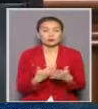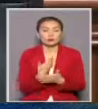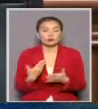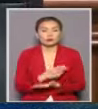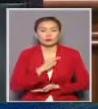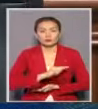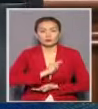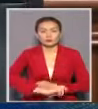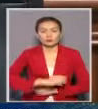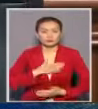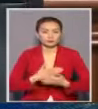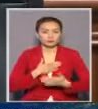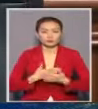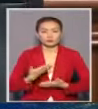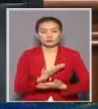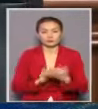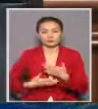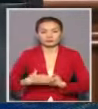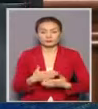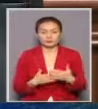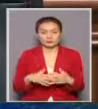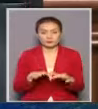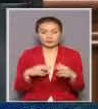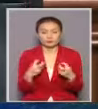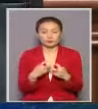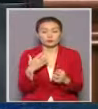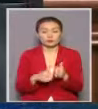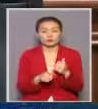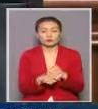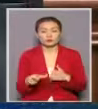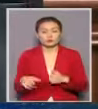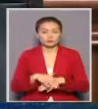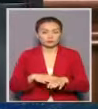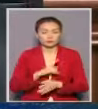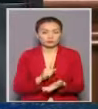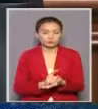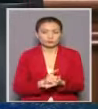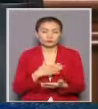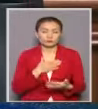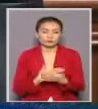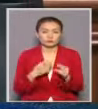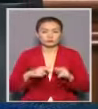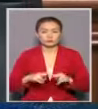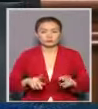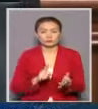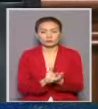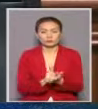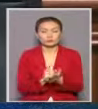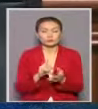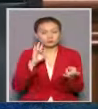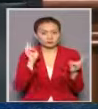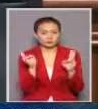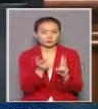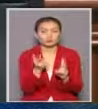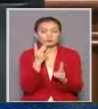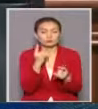информационной работы и активизация общественного потенциала Ассамблеи. Каждый член Ассамблеи должен быть активным пропагандистом,